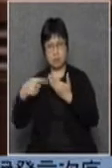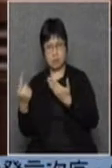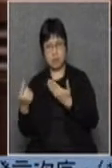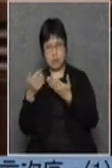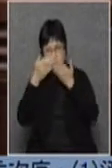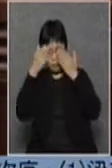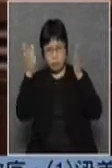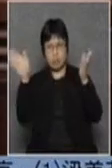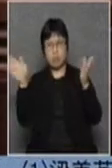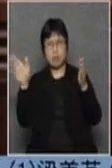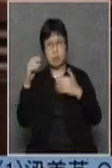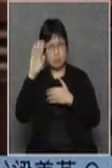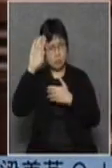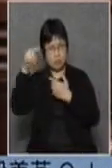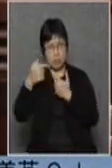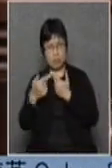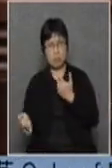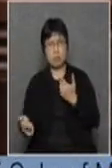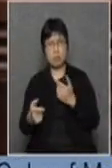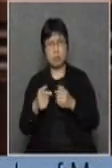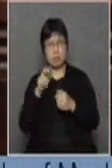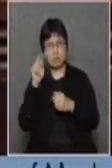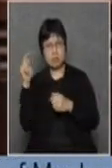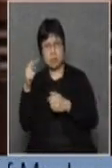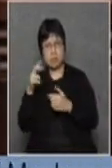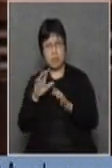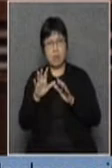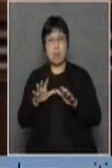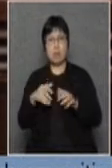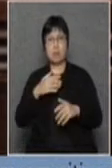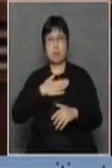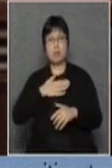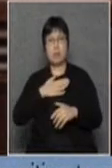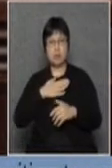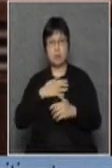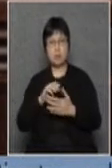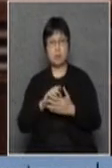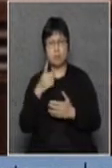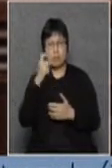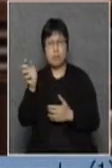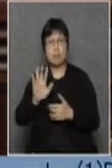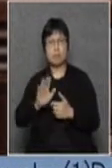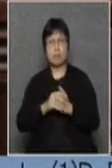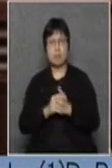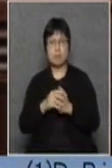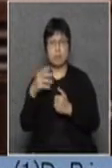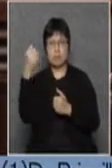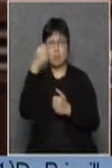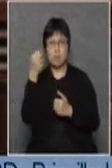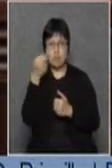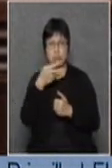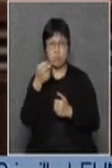闊啲嘅，或者係長遠啲嘅角度去睇，就唔好作出一啲恐慌性嘅一種反應。主席，我重申。若